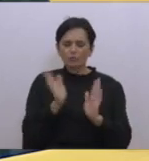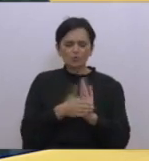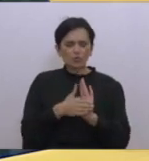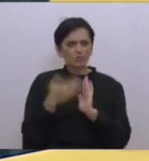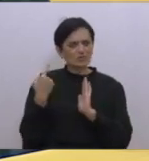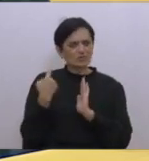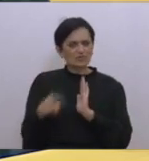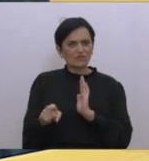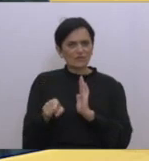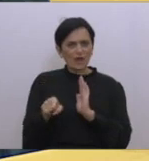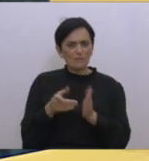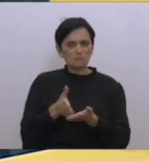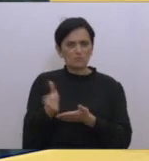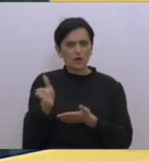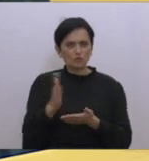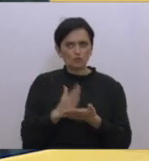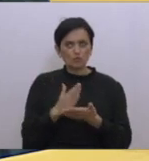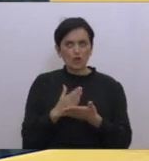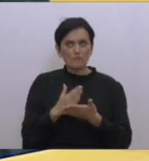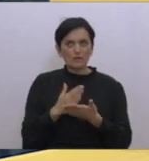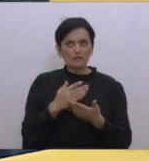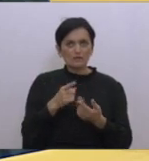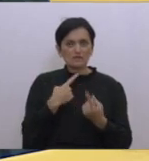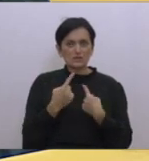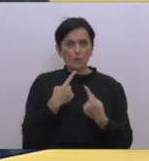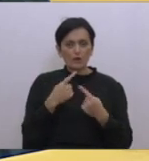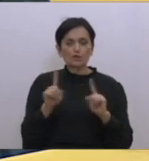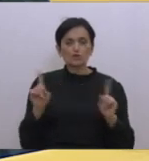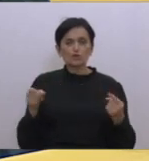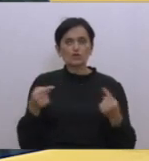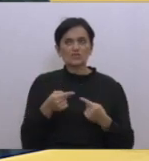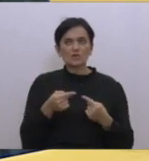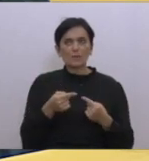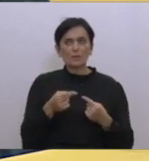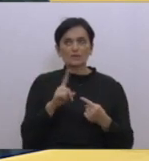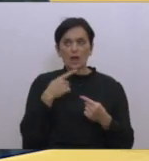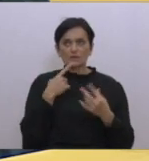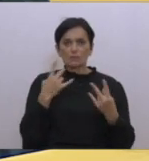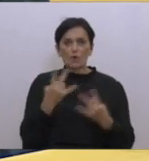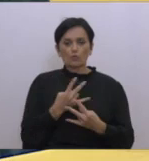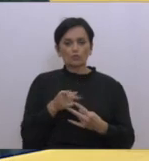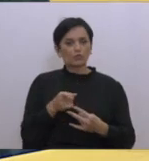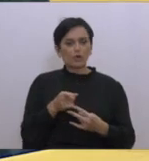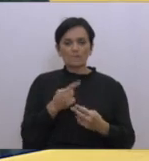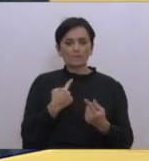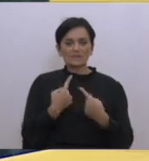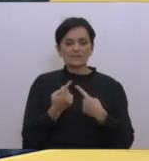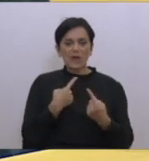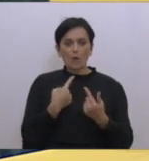სხვა მიმართულებაზე არის. Გვაქვს აქ საუბარი და შესაბამისად რა თქმა უნდა აქ ამაზე